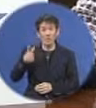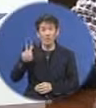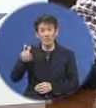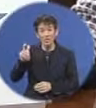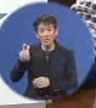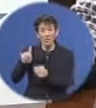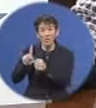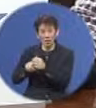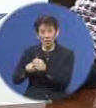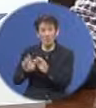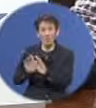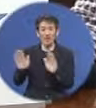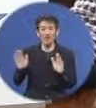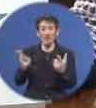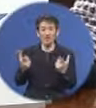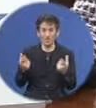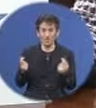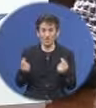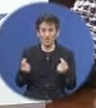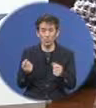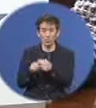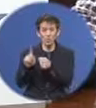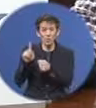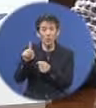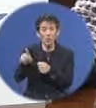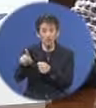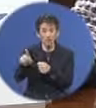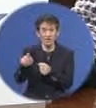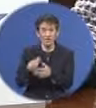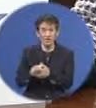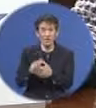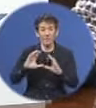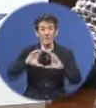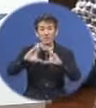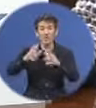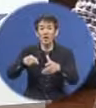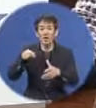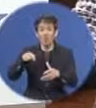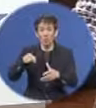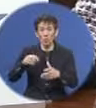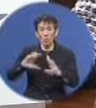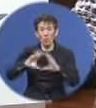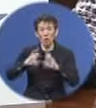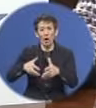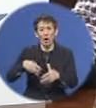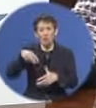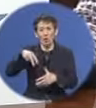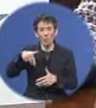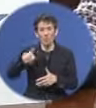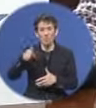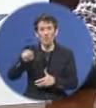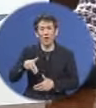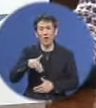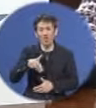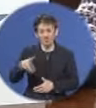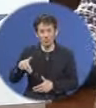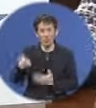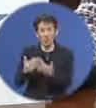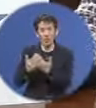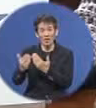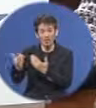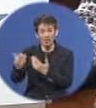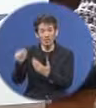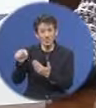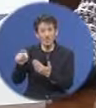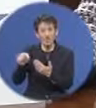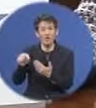2020年行われますね、はい、その次の年に世界の、はい、ワールドマスターズゲームズ、これは全ての競技